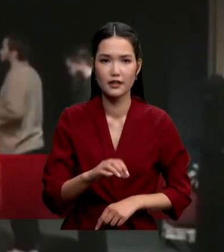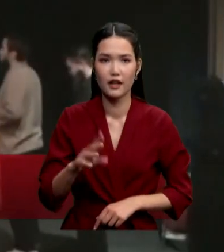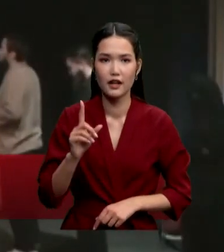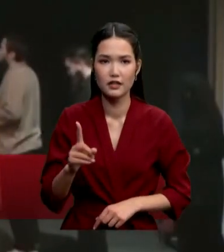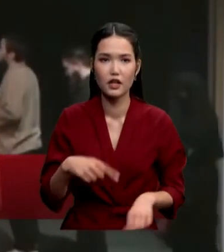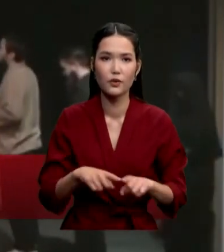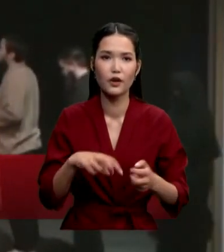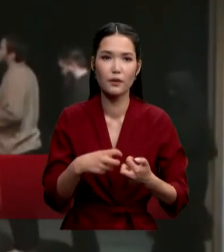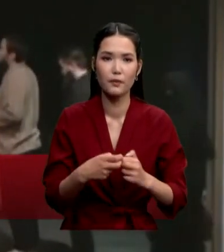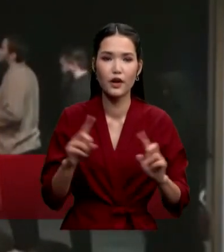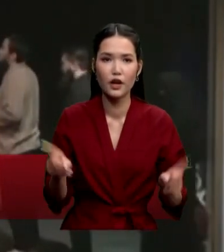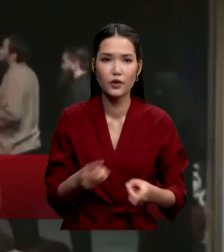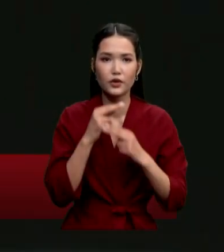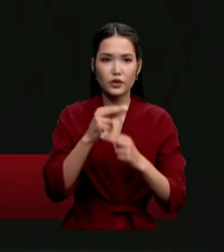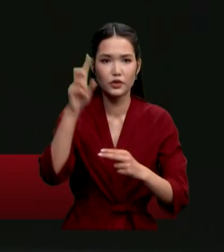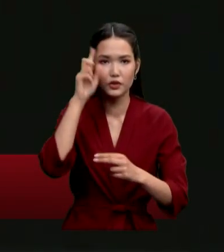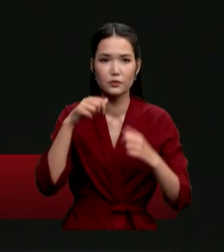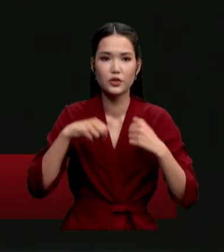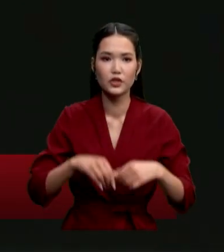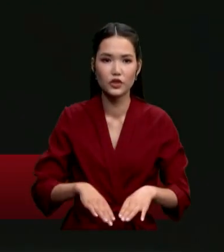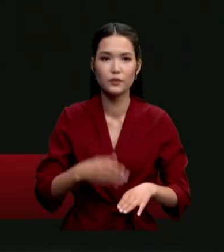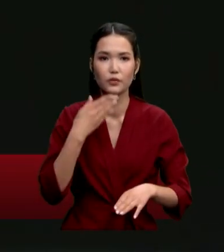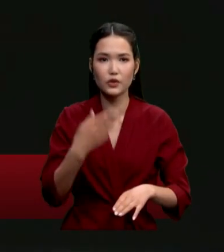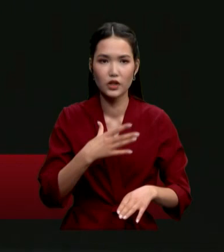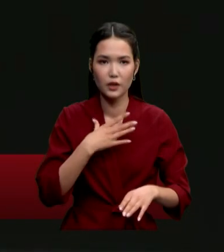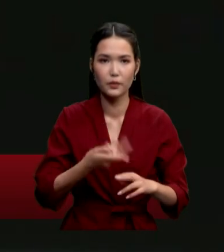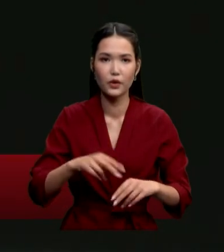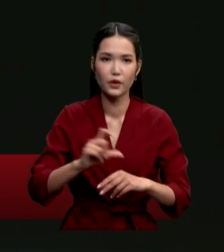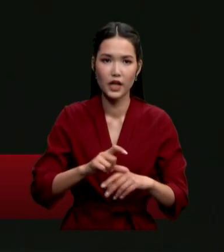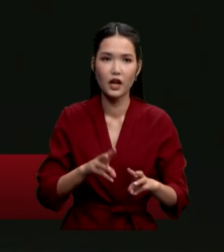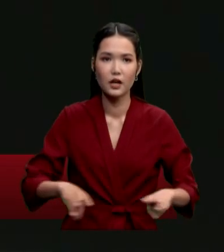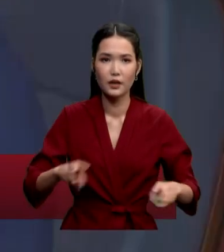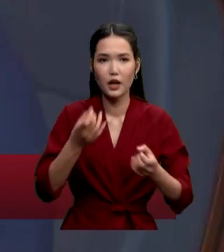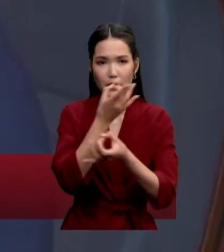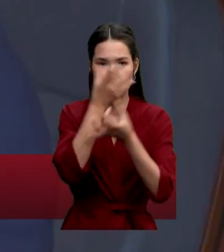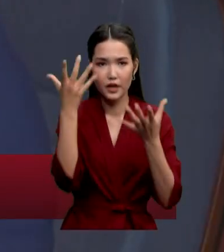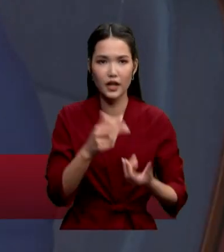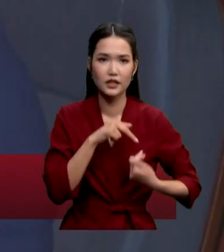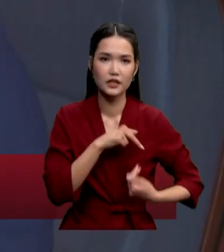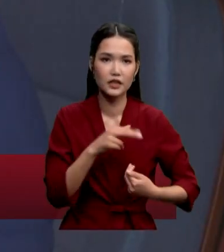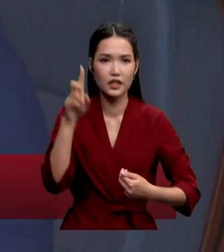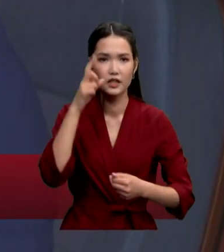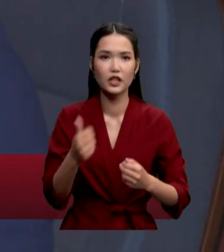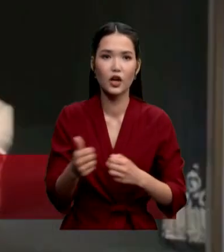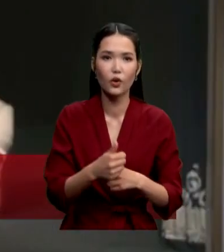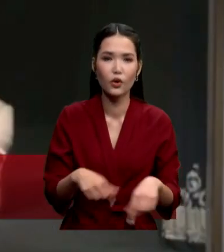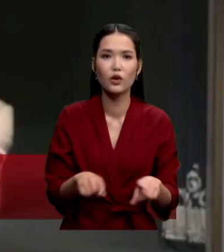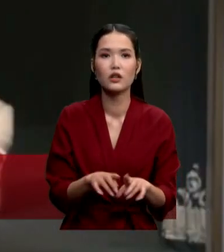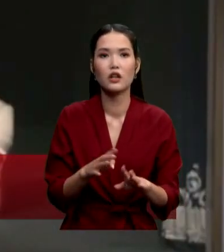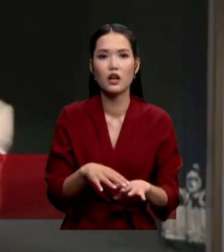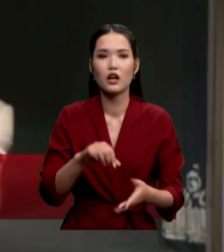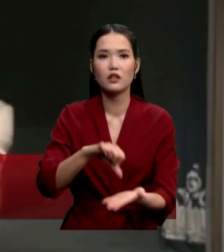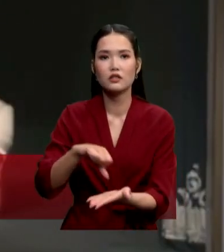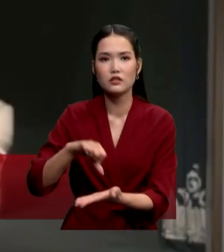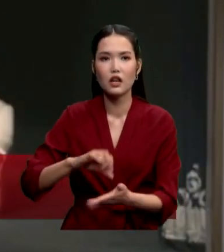Зайытов осы мәселені көтеріп үкіметтен шешуді сұрады. Оның сөзінше мәдениет қызметкерлері деген ел алдында жүрген тұлғалар ғана емес. Сахна